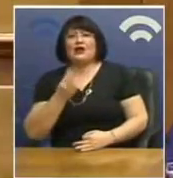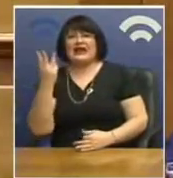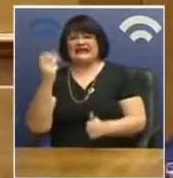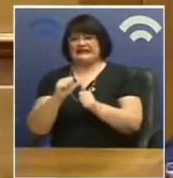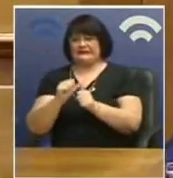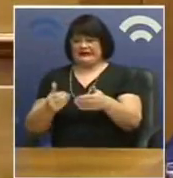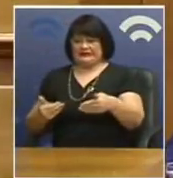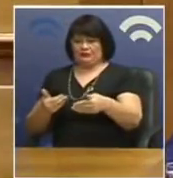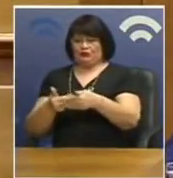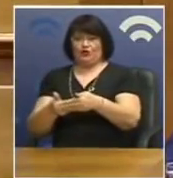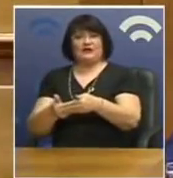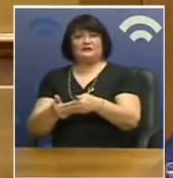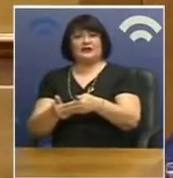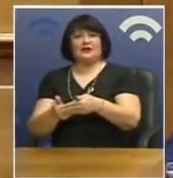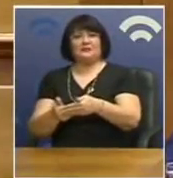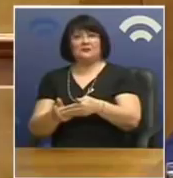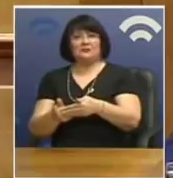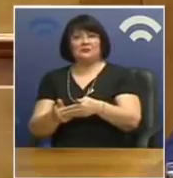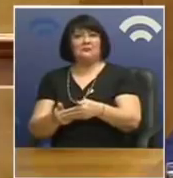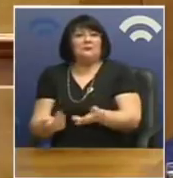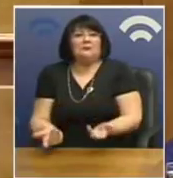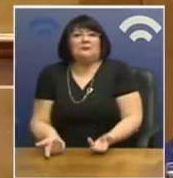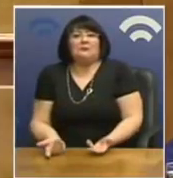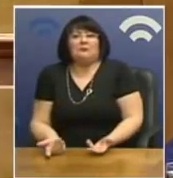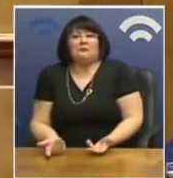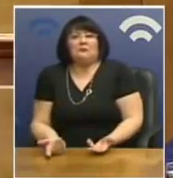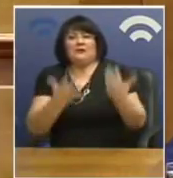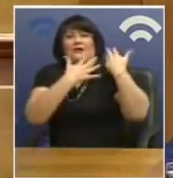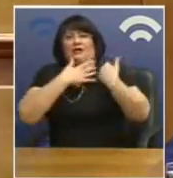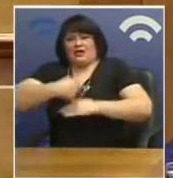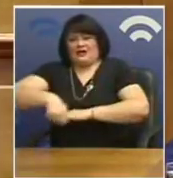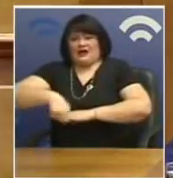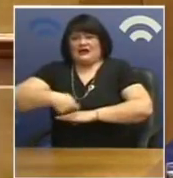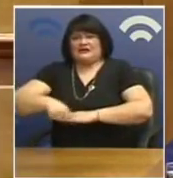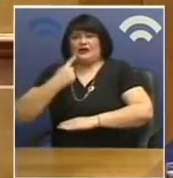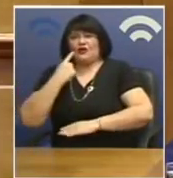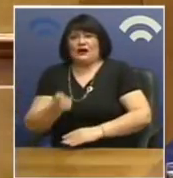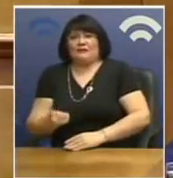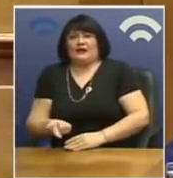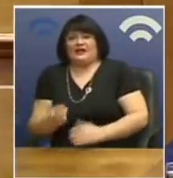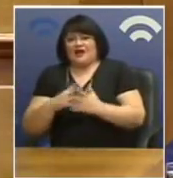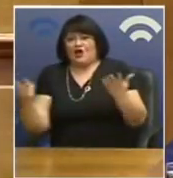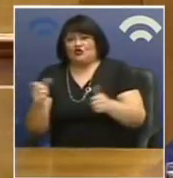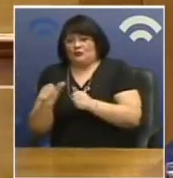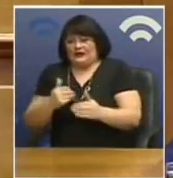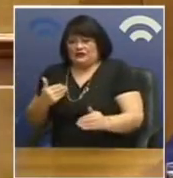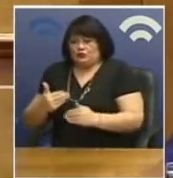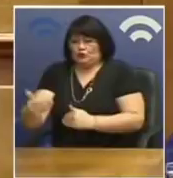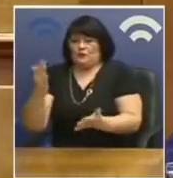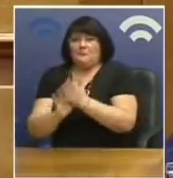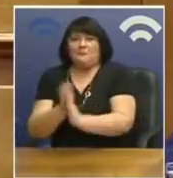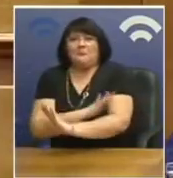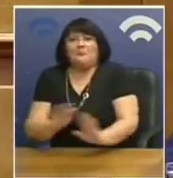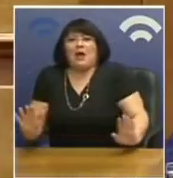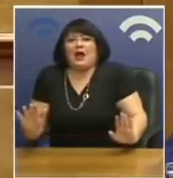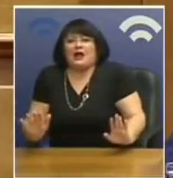προθεσμία για να δει το αρμόδιο δικαστικό όργανο αν έχουν περάσει οι 18 μήνες. Και προφανώς γι'